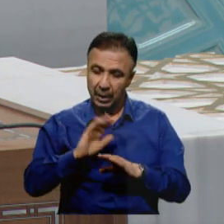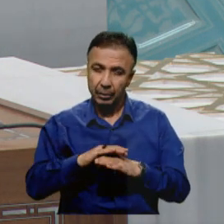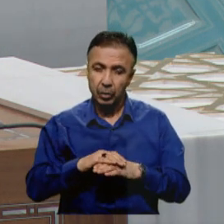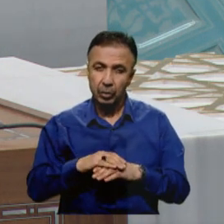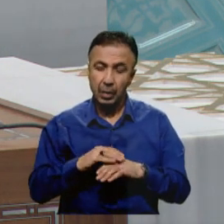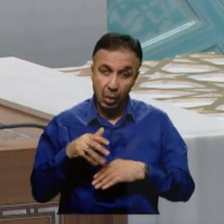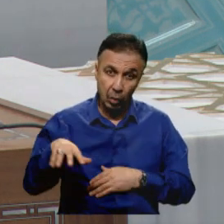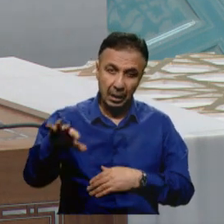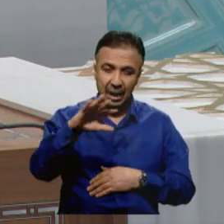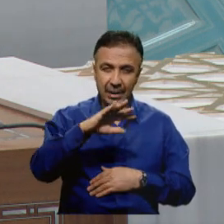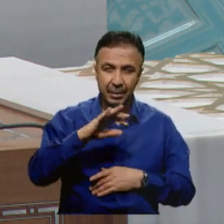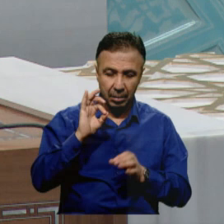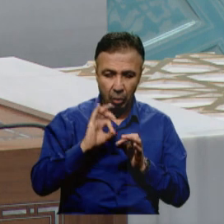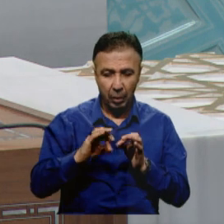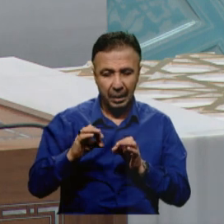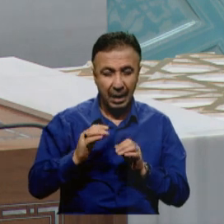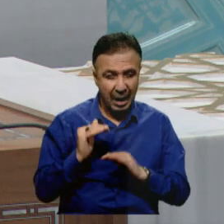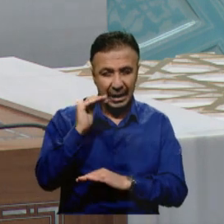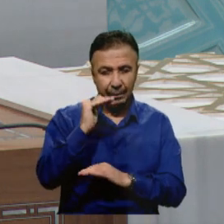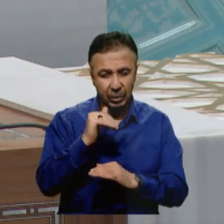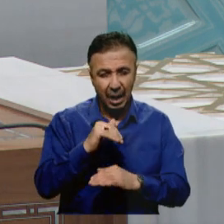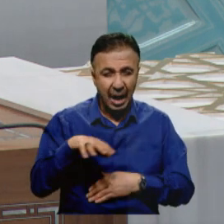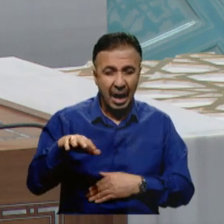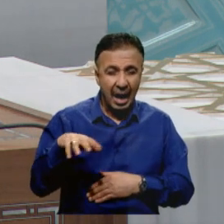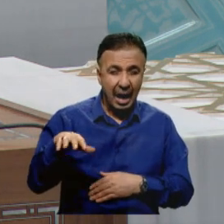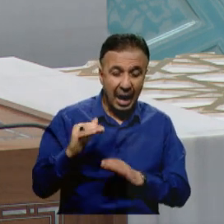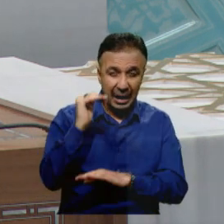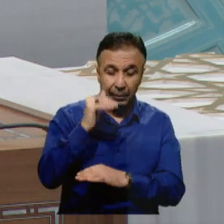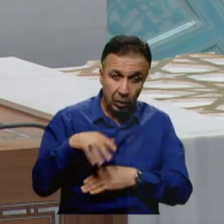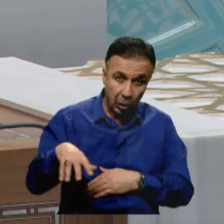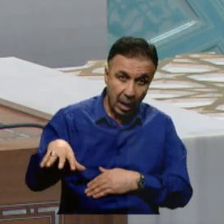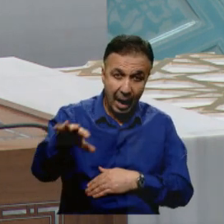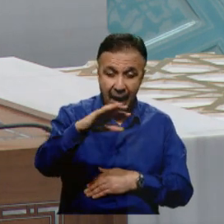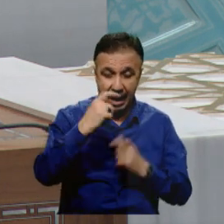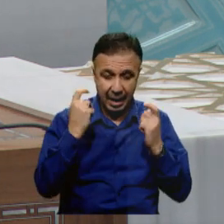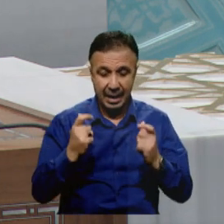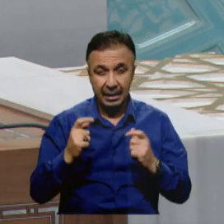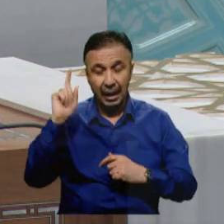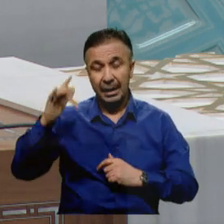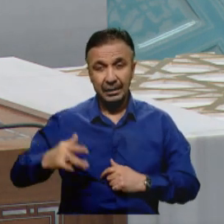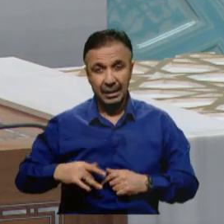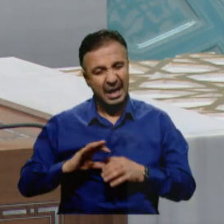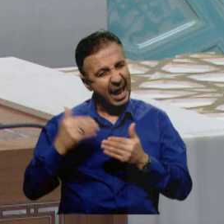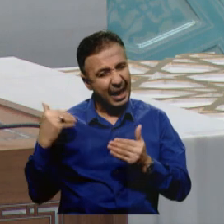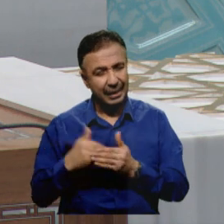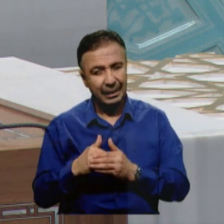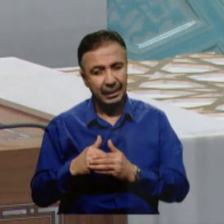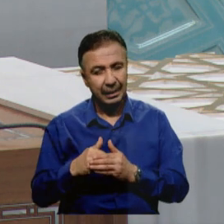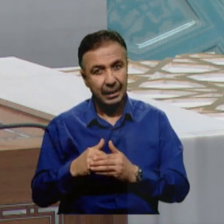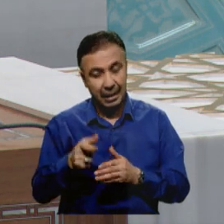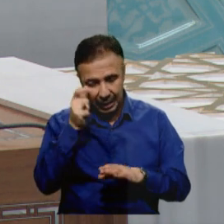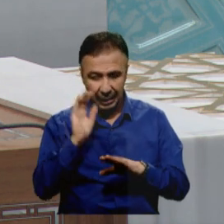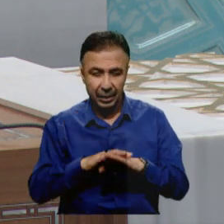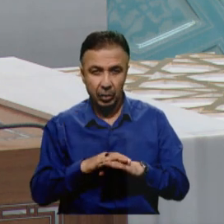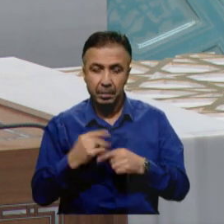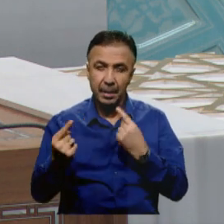sosyal hayatımız, iktisadi hayatımız, hayatımızın bütün alanlarında Allah'ın rızasını ne kadar esas alıyoruz,